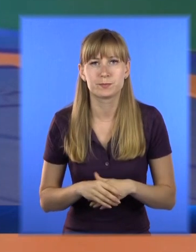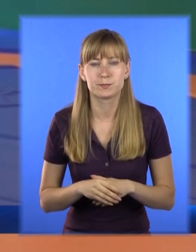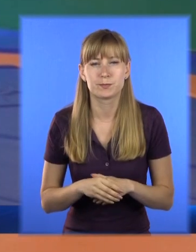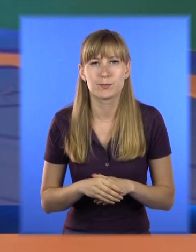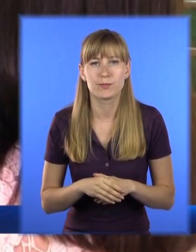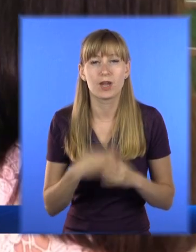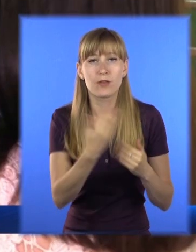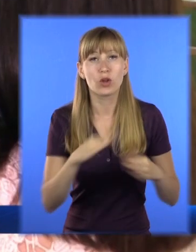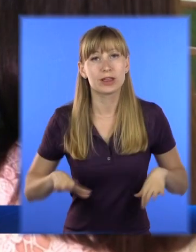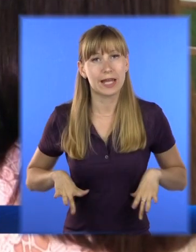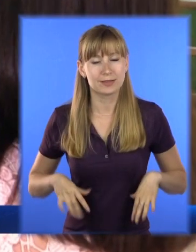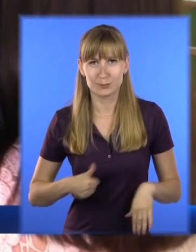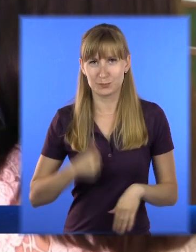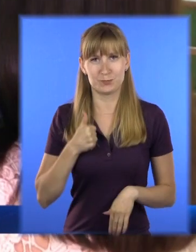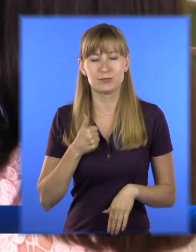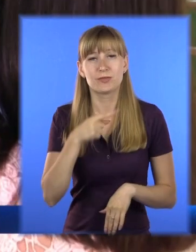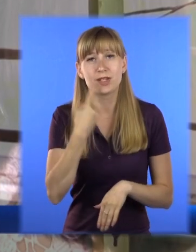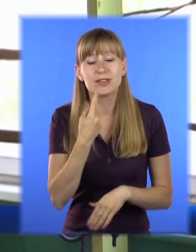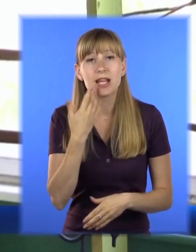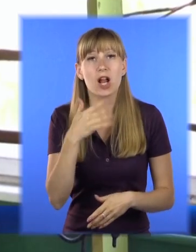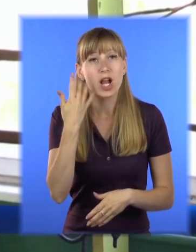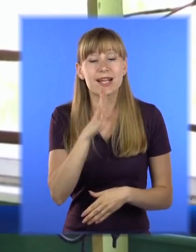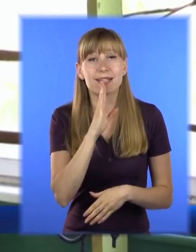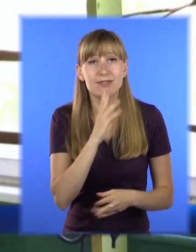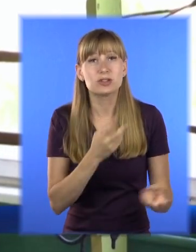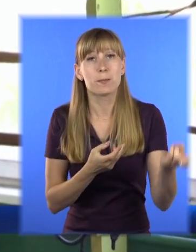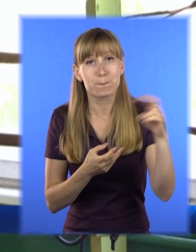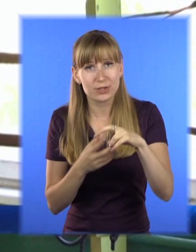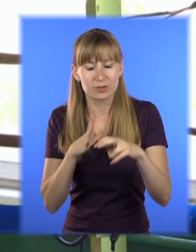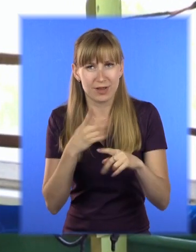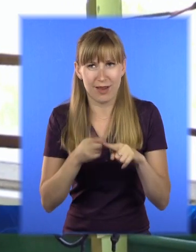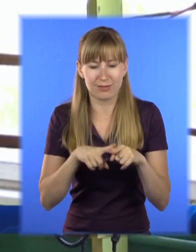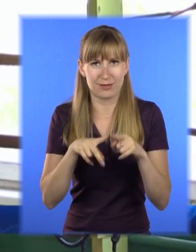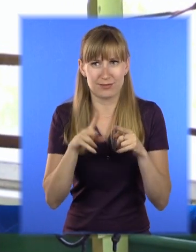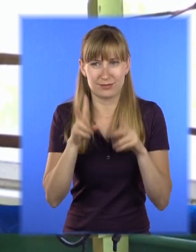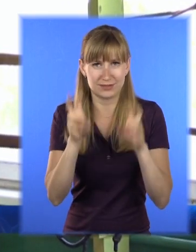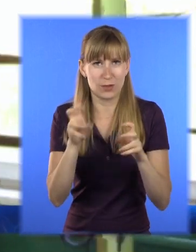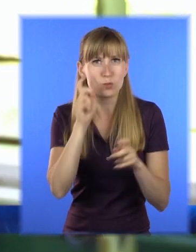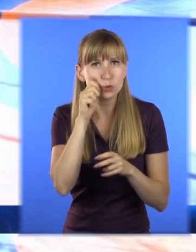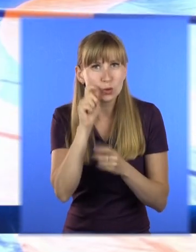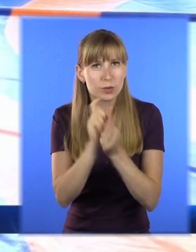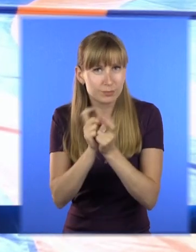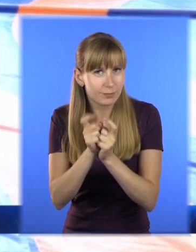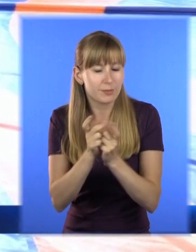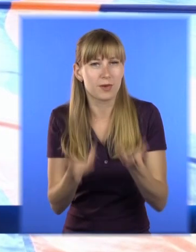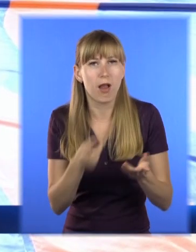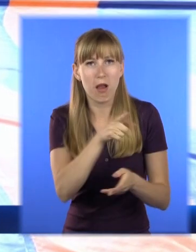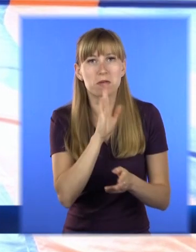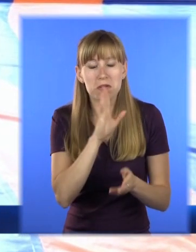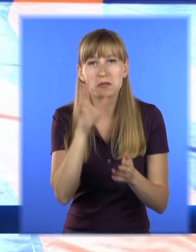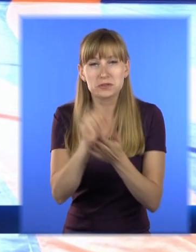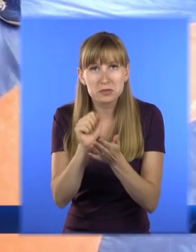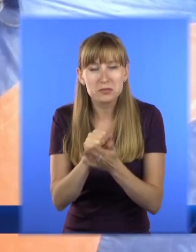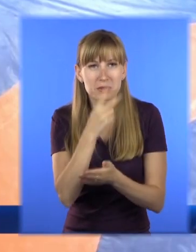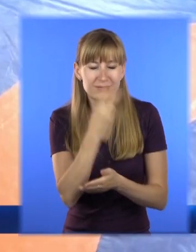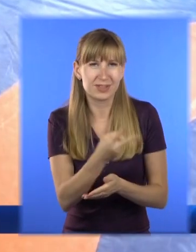можна проіграти. Про свою вихованицю із гордістю говорить тренер. Каже, як тільки дівчинка прийшла у такий чоловічий спорт, думав, що їй буде важко,